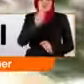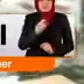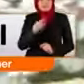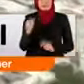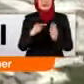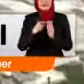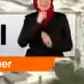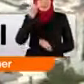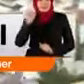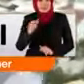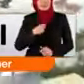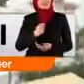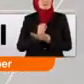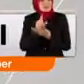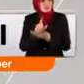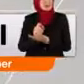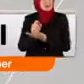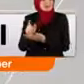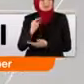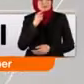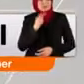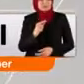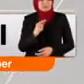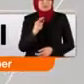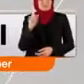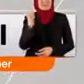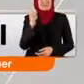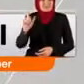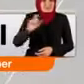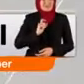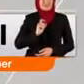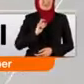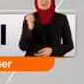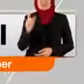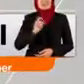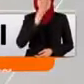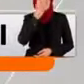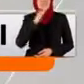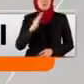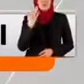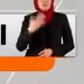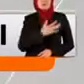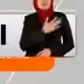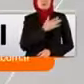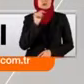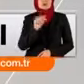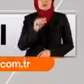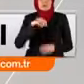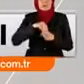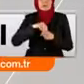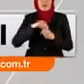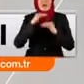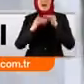çıkartmışım ona gönderdim Ali Mahir Başarır gönderdim ya biriniz de dönün hiçbirisi dönmedi Cumhuriyet Halk Partisi'nin hak kısmı